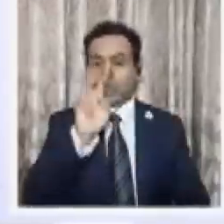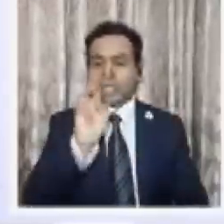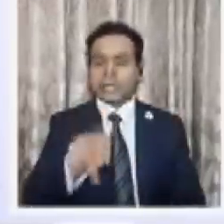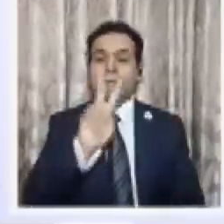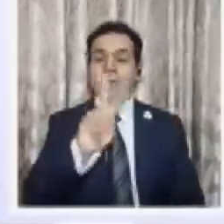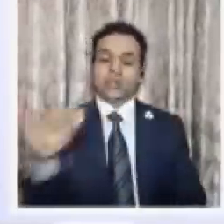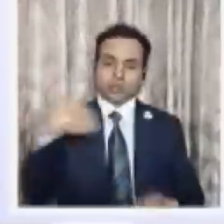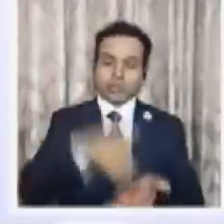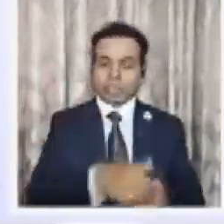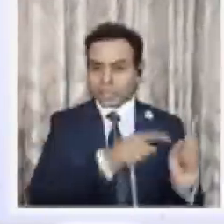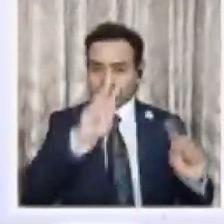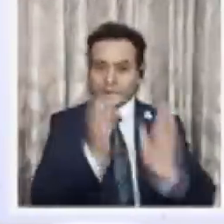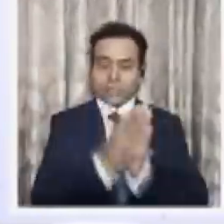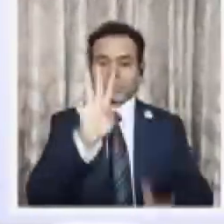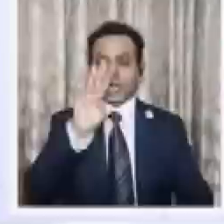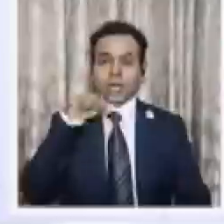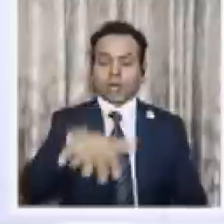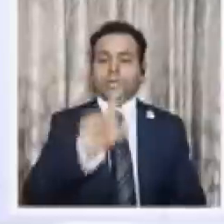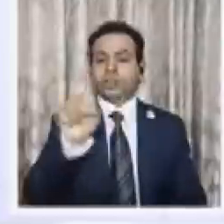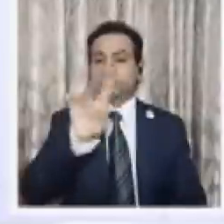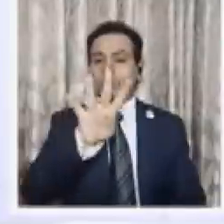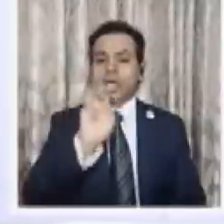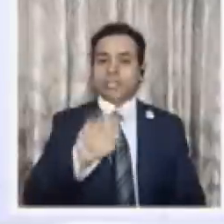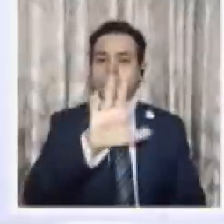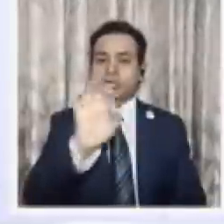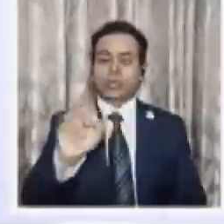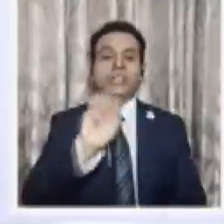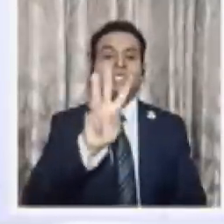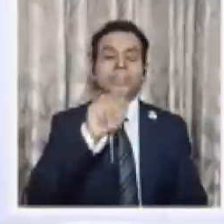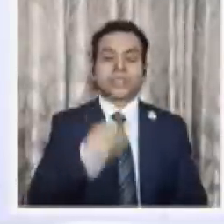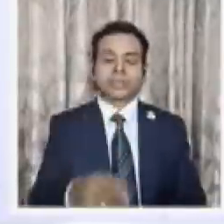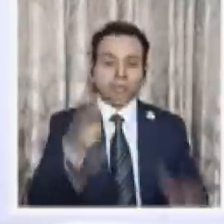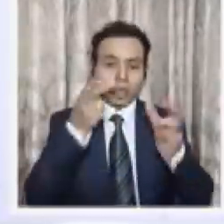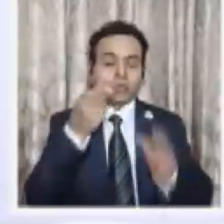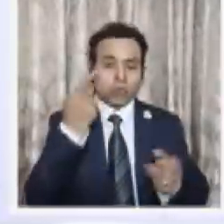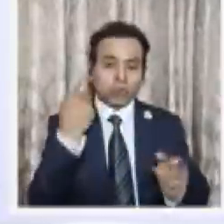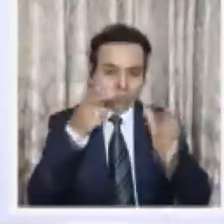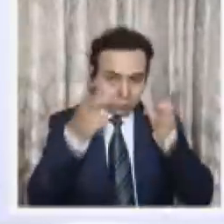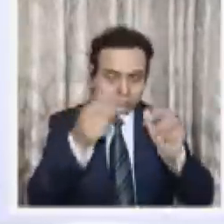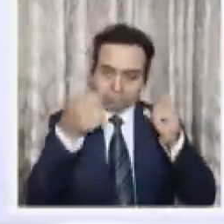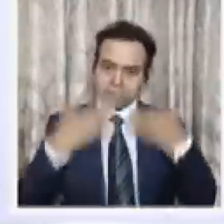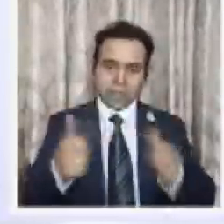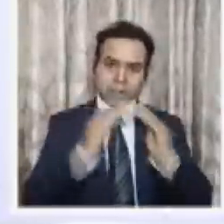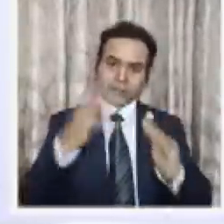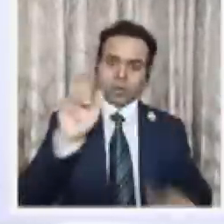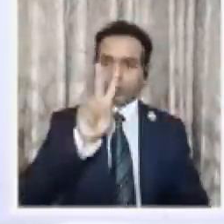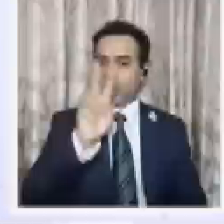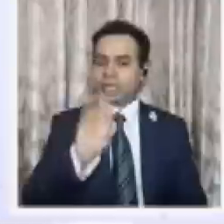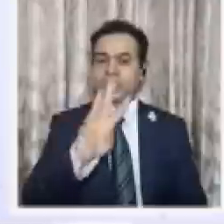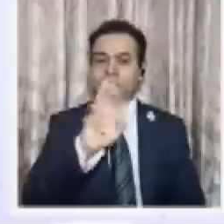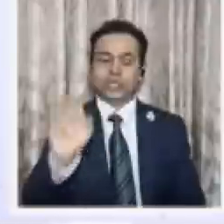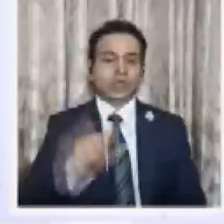18,671 জন। 24 ঘন্টায় কোয়ারেন্টাইনে যুক্ত হয়েছেন 2,022 জন, এ পর্যন্ত কোয়ারেন্টাইন